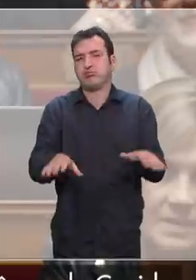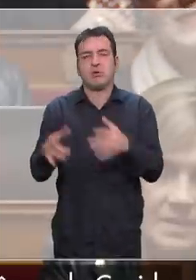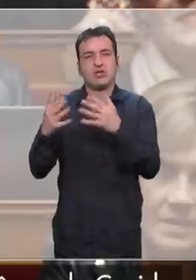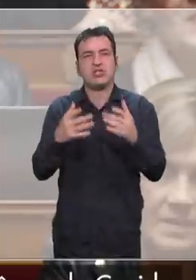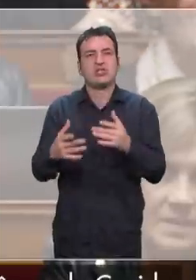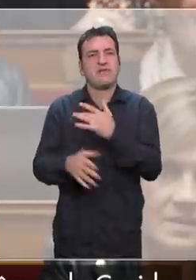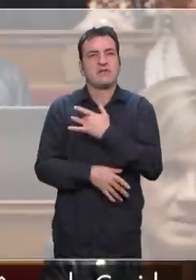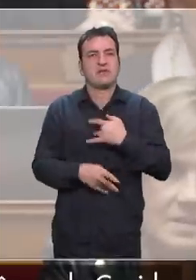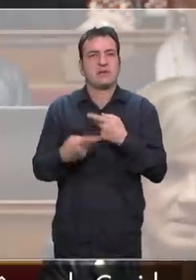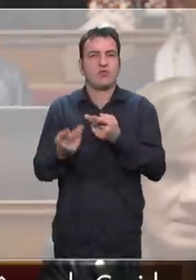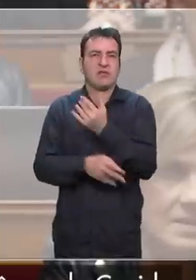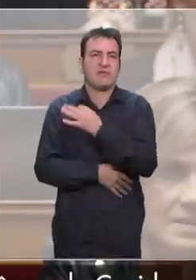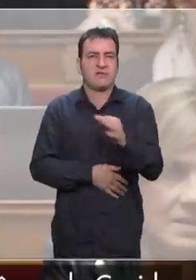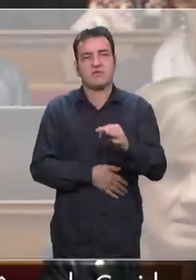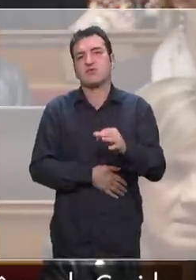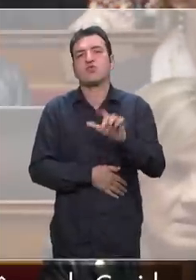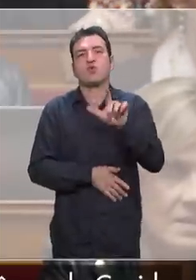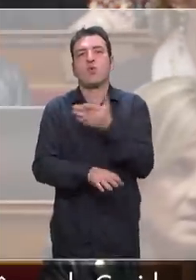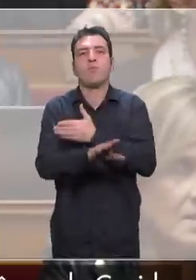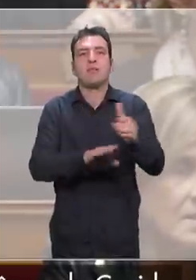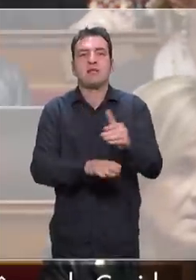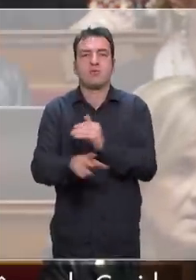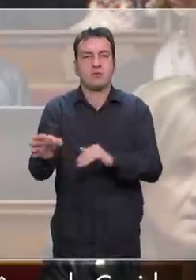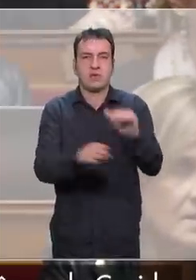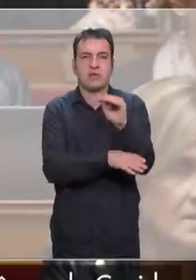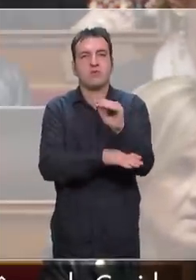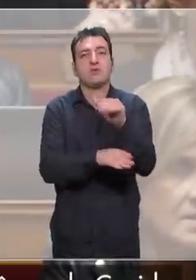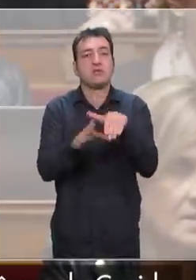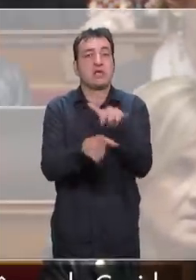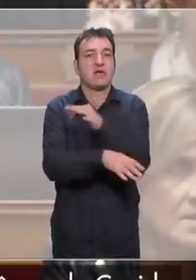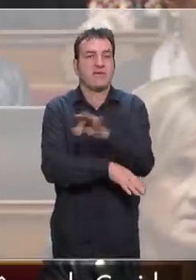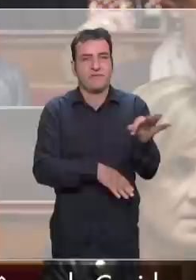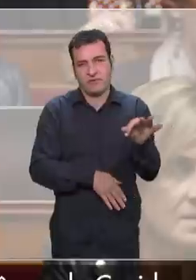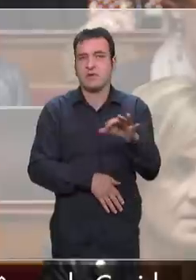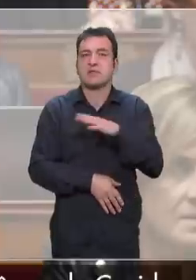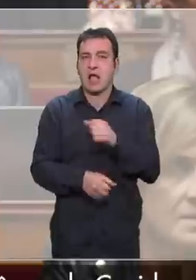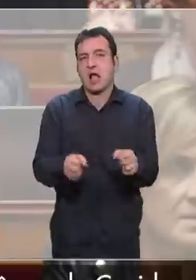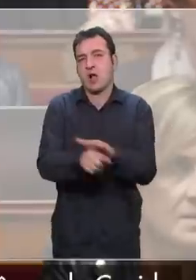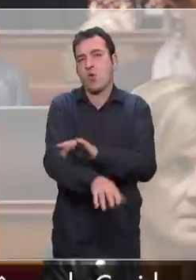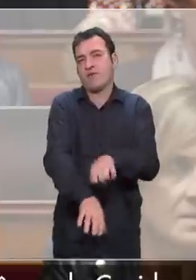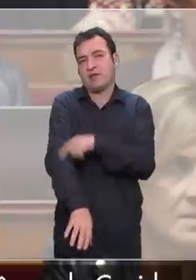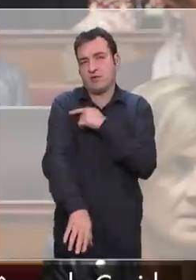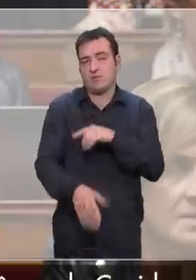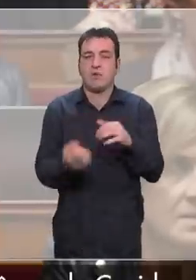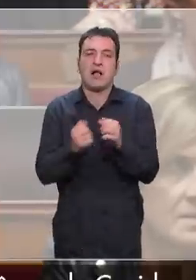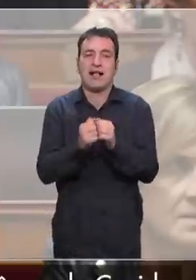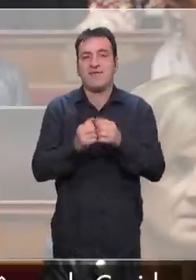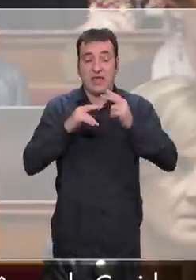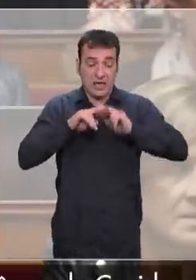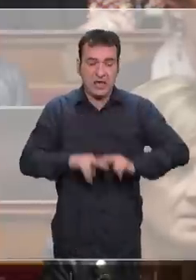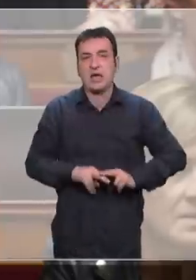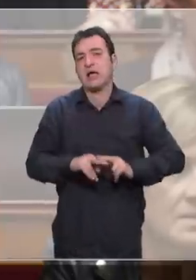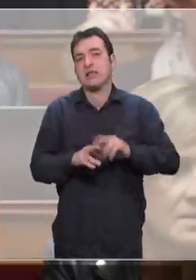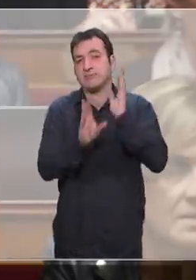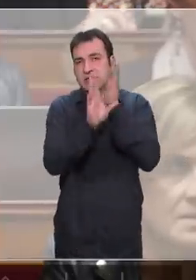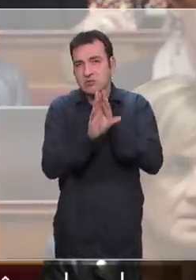de 2 millions d'adultes français souffrent de cette affection de longue durée caractérisée par des séquelles psychologiques,